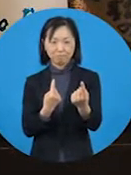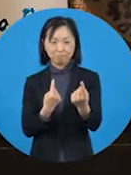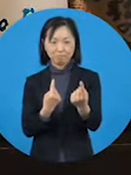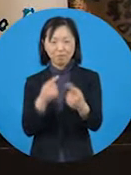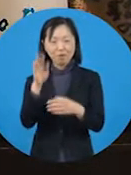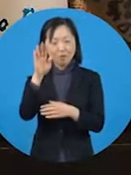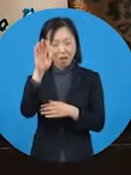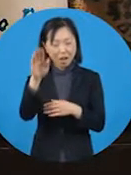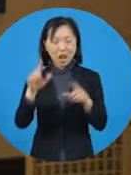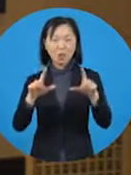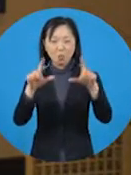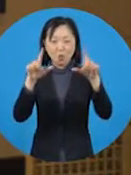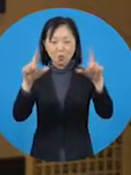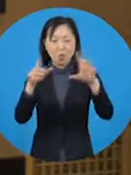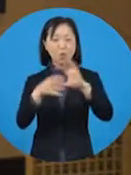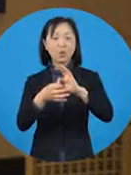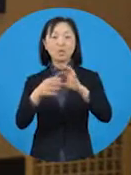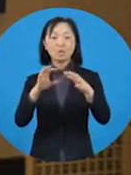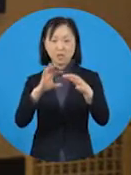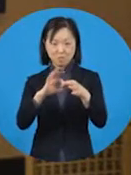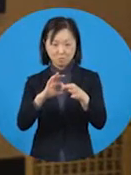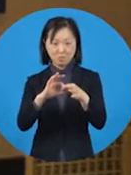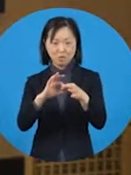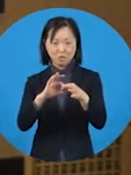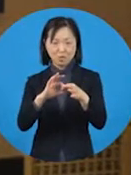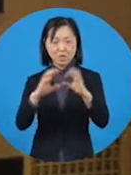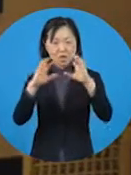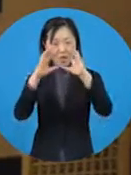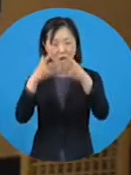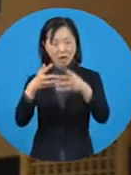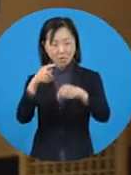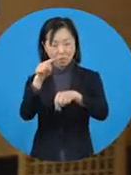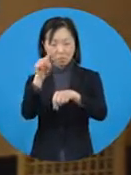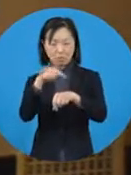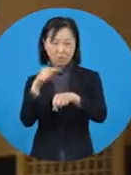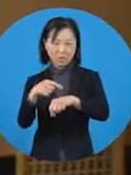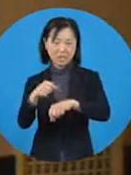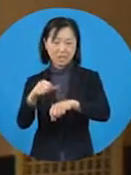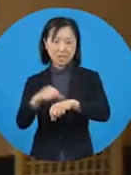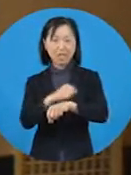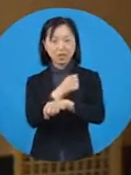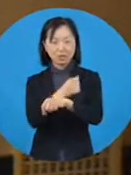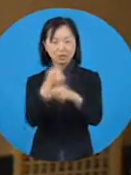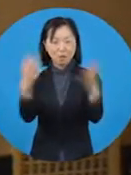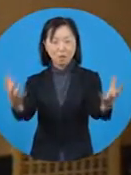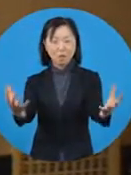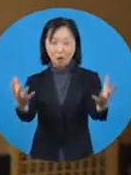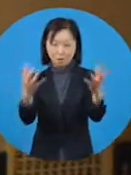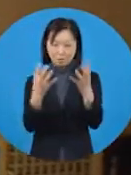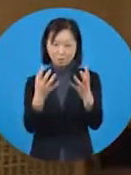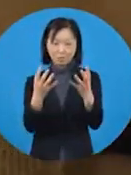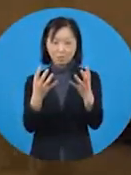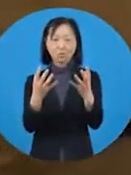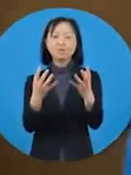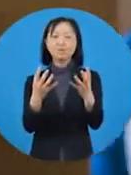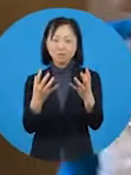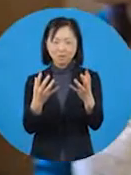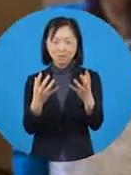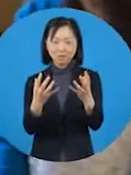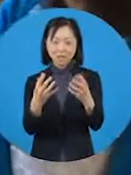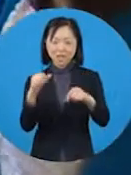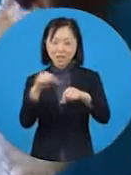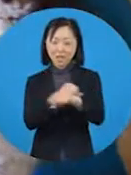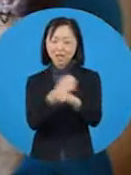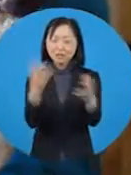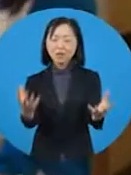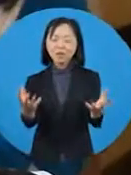はい、でこれから東京オリンピックに向けて海外の方とかいろんな方がどんどん集まってくると思うので、そういうアスリ